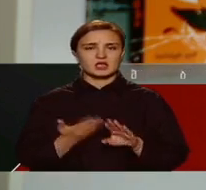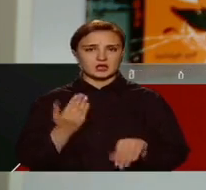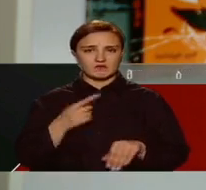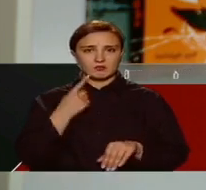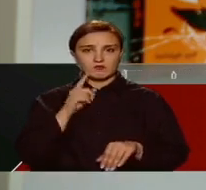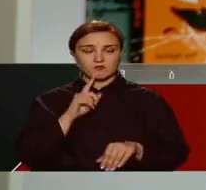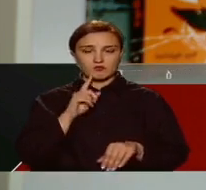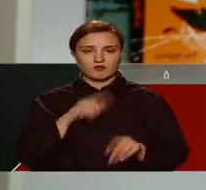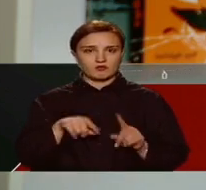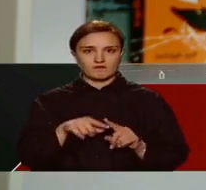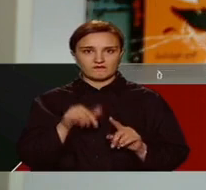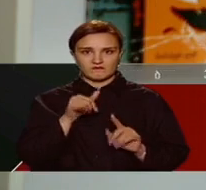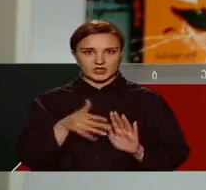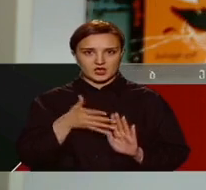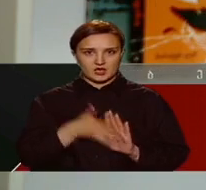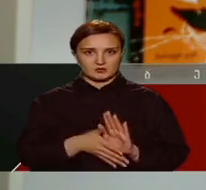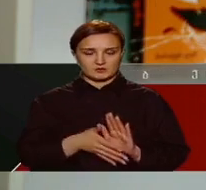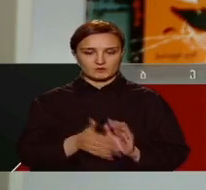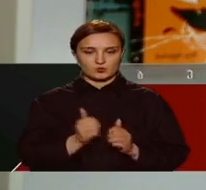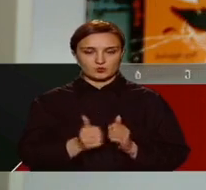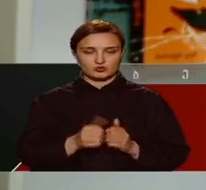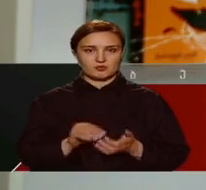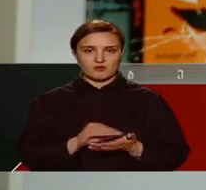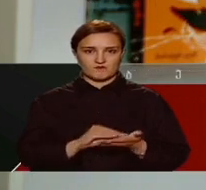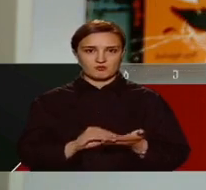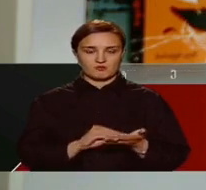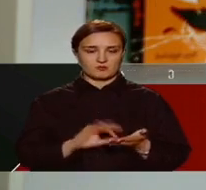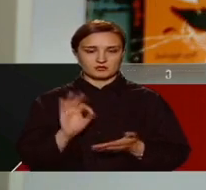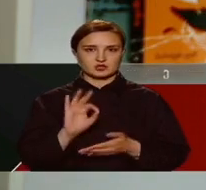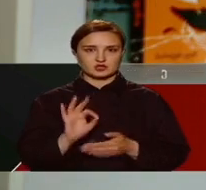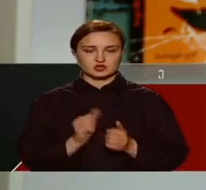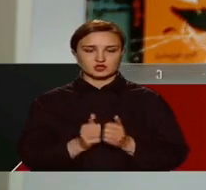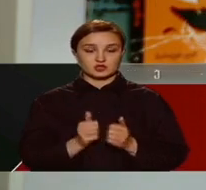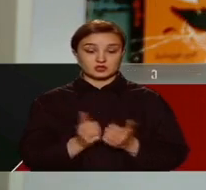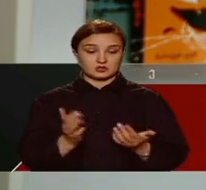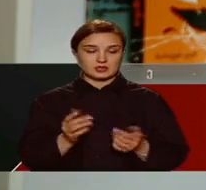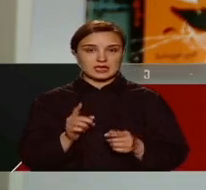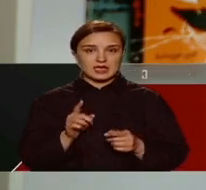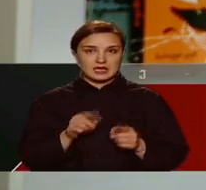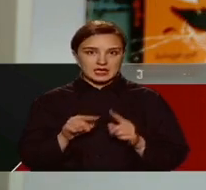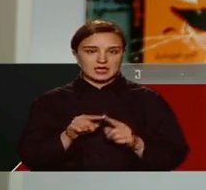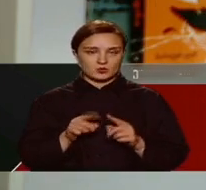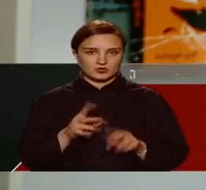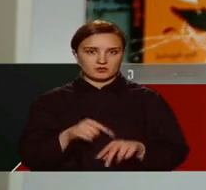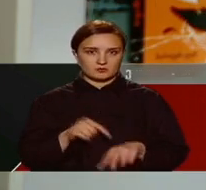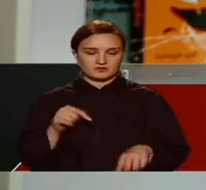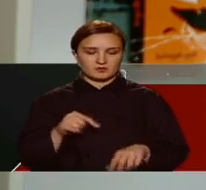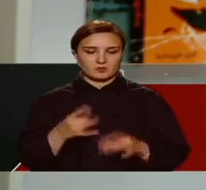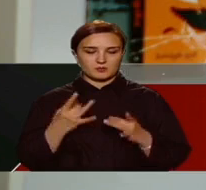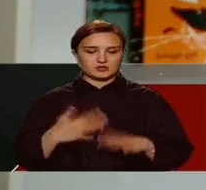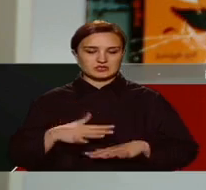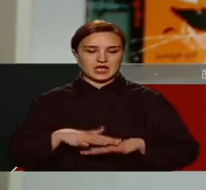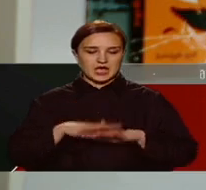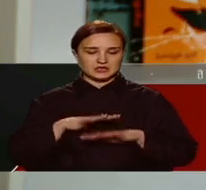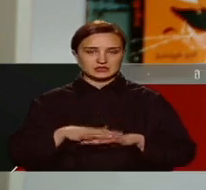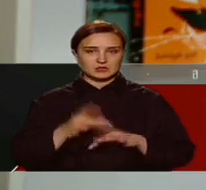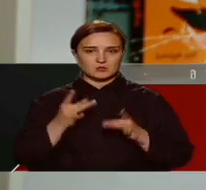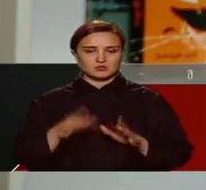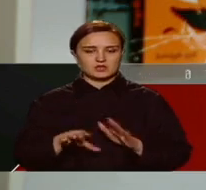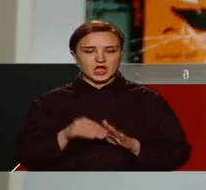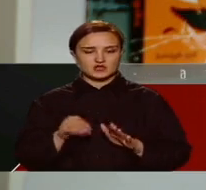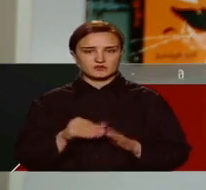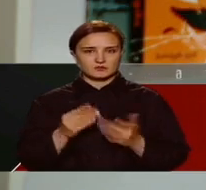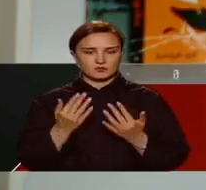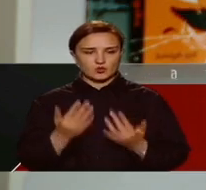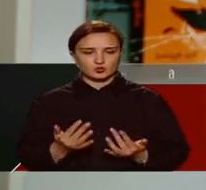Cehr cehr oyt vergami kes. Su gavu mi oyre? Xşir xşirat da ikne var odesgat mi yuxte tro. Ura od ise akciye bi. İse arçene bi